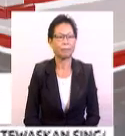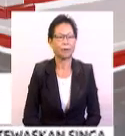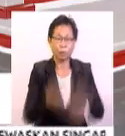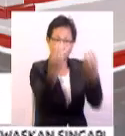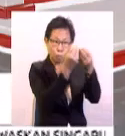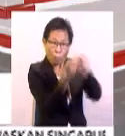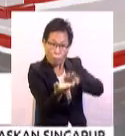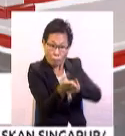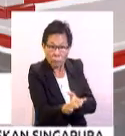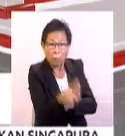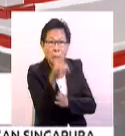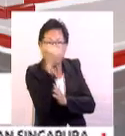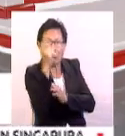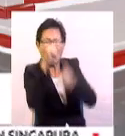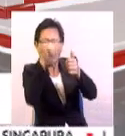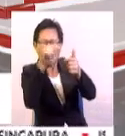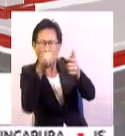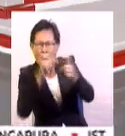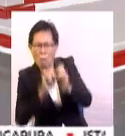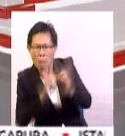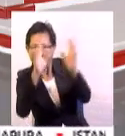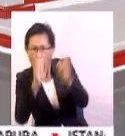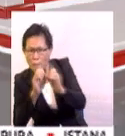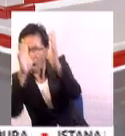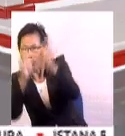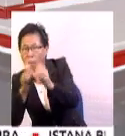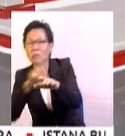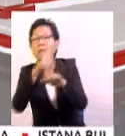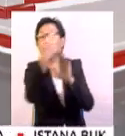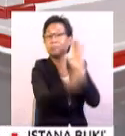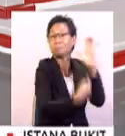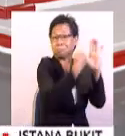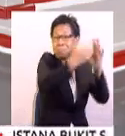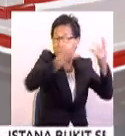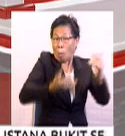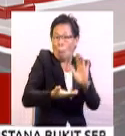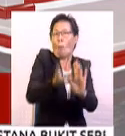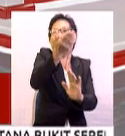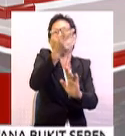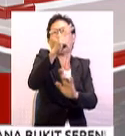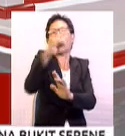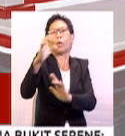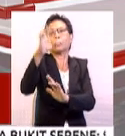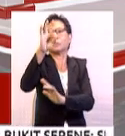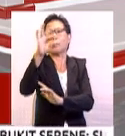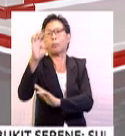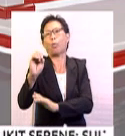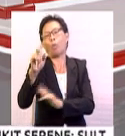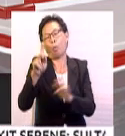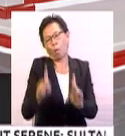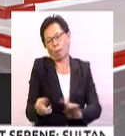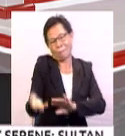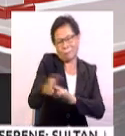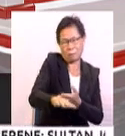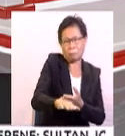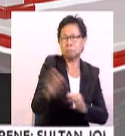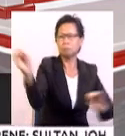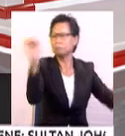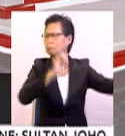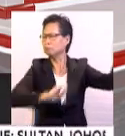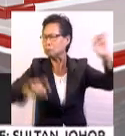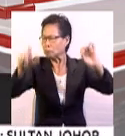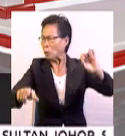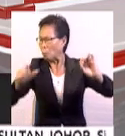Angka maut akibat beberapa siri serangan bom di Sri Lanka kini meningkat kepada 290 orang. Meskipun tiada mana-mana